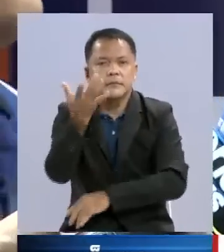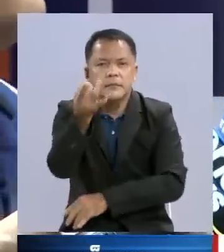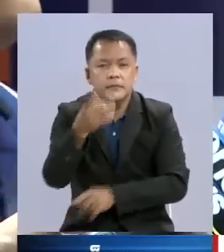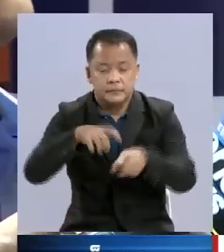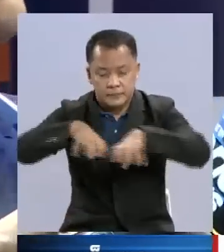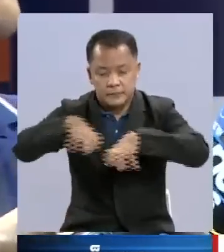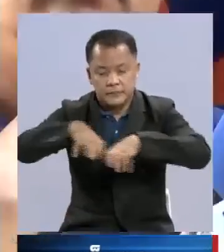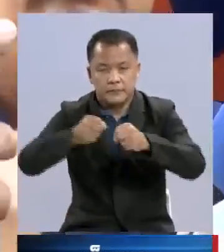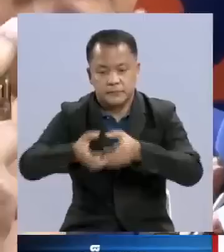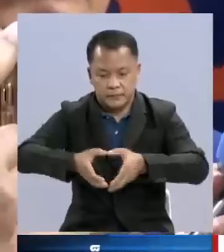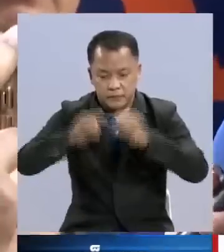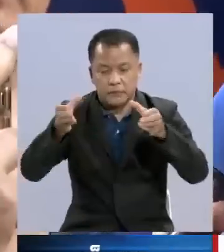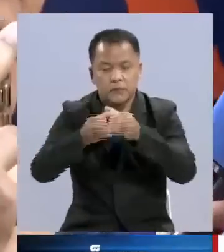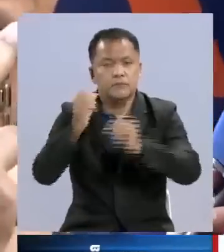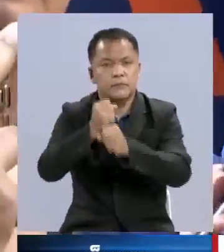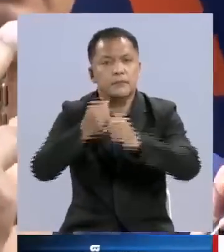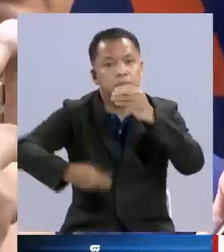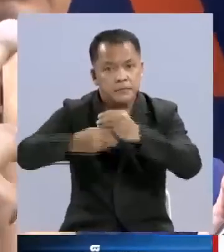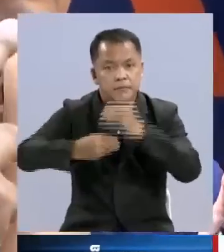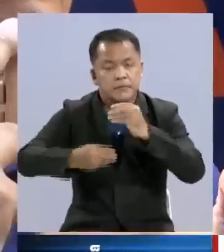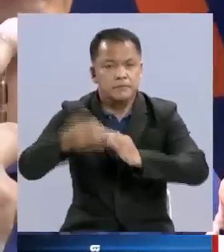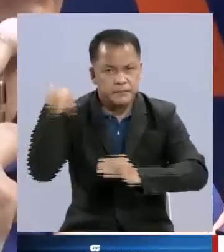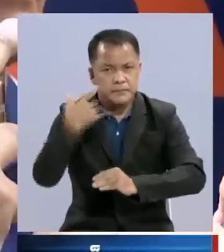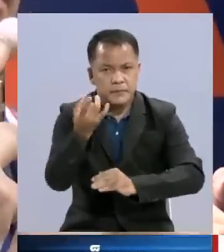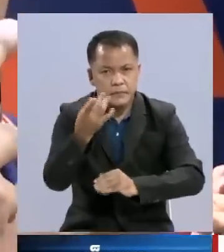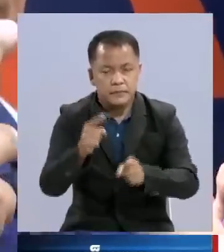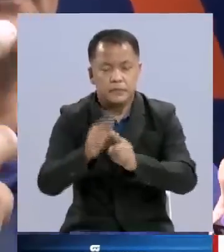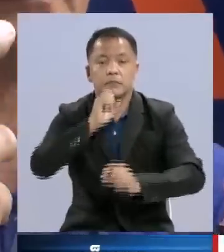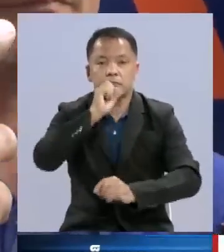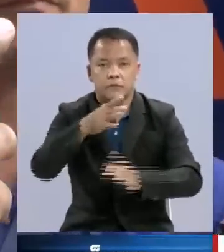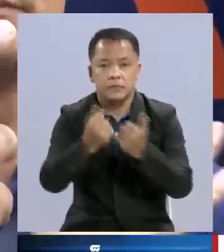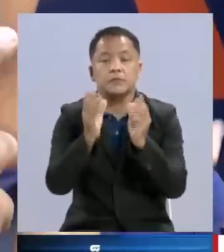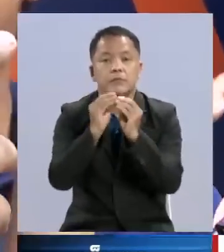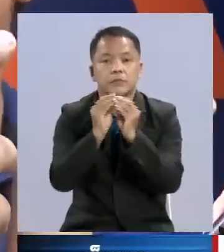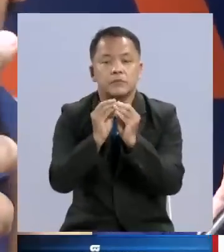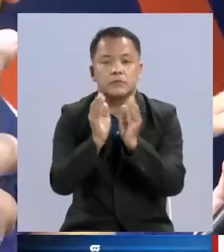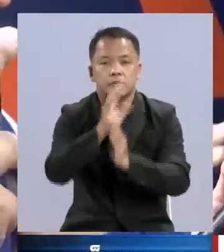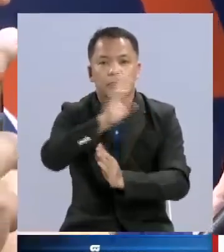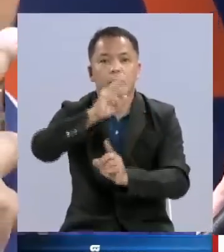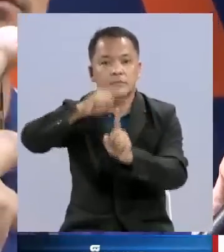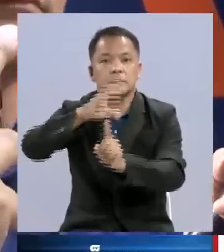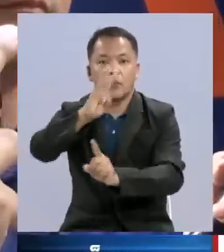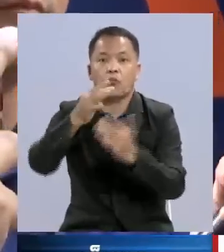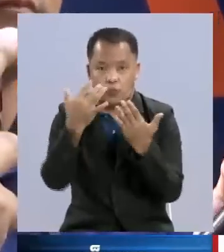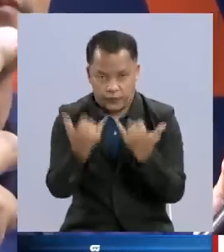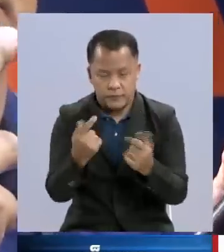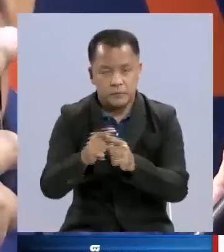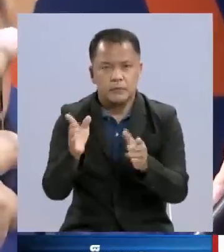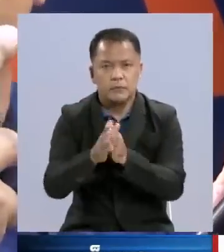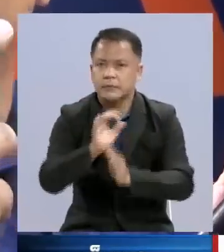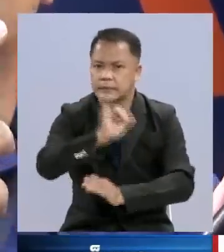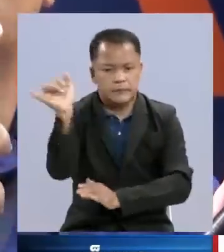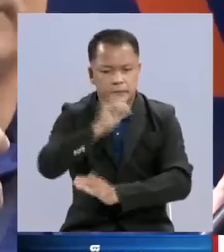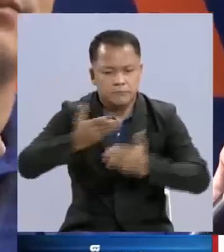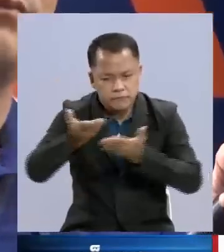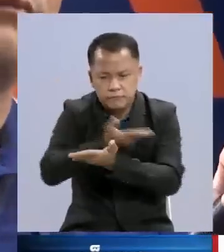ดำเนินการในการตั้งคณะทำงานเพิ่มเติมหรือเปล่านะครับแล้วก็ยืนยันด้วยว่าการประชุม6มิถุนายนก็คือวันนี้เนี่ยยังไม่มีการ